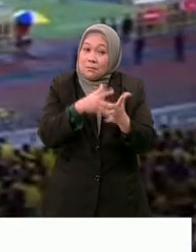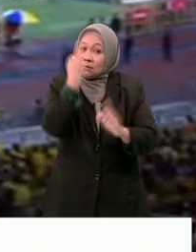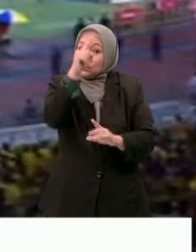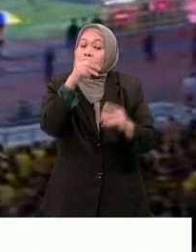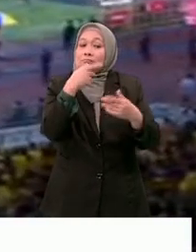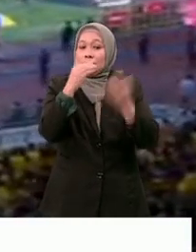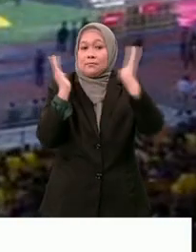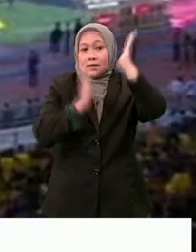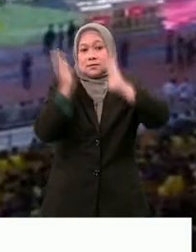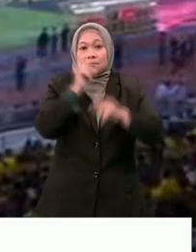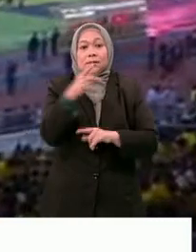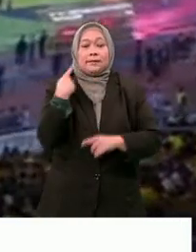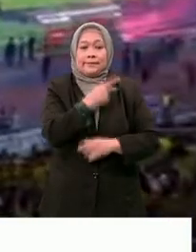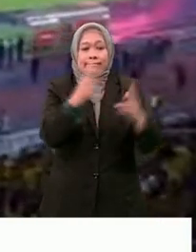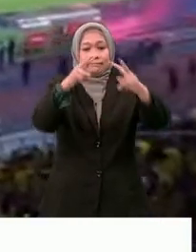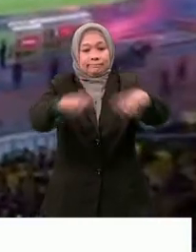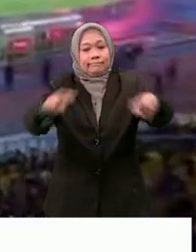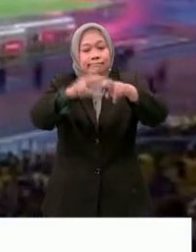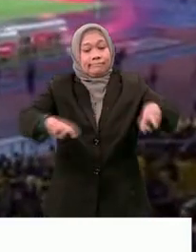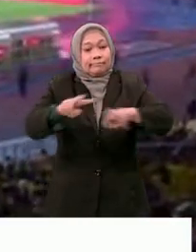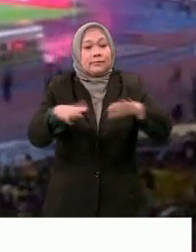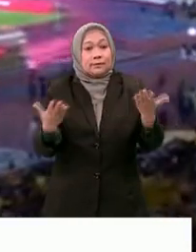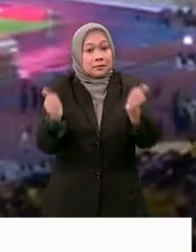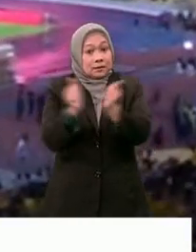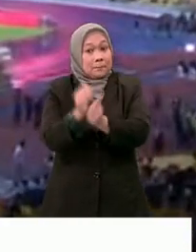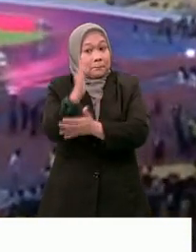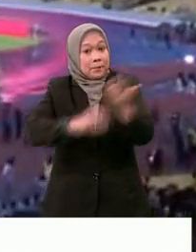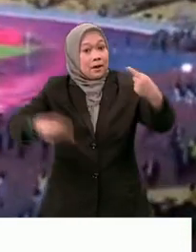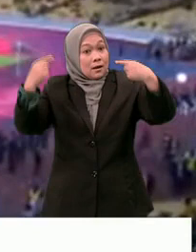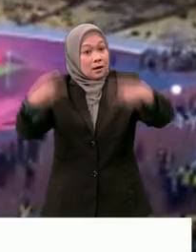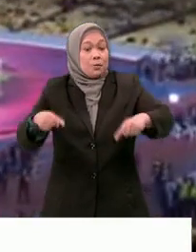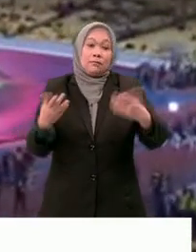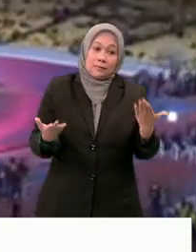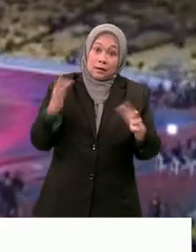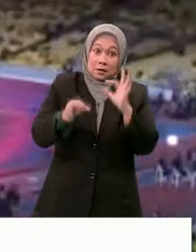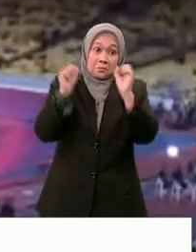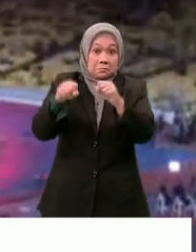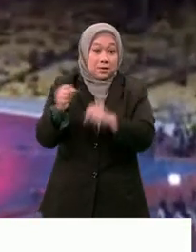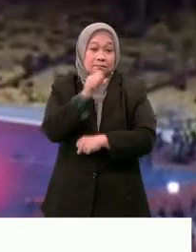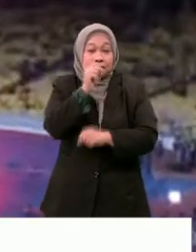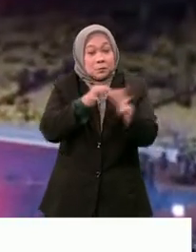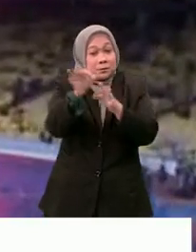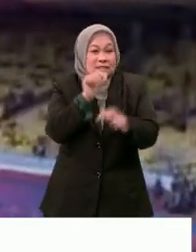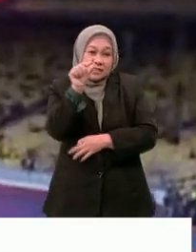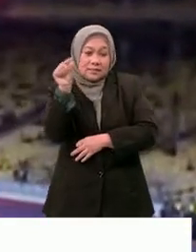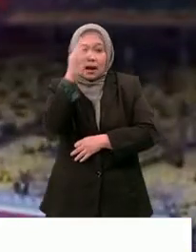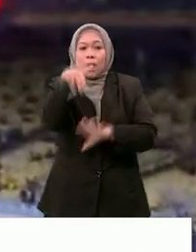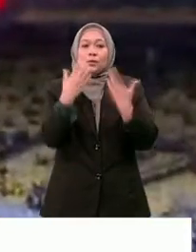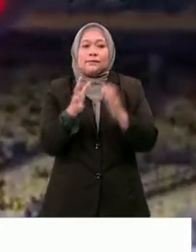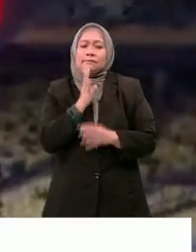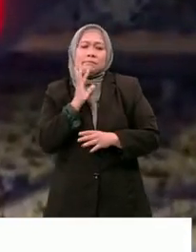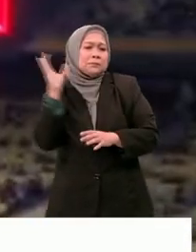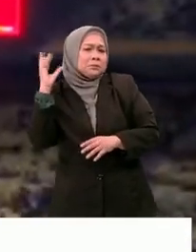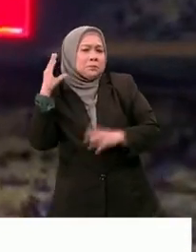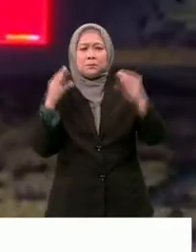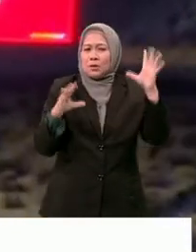bagaimana kita menganalisis perkara ini dengan pihak lawan pula, Ridaudin. Kalau dapat diberikan sedikit sebanyak cakap-cakap